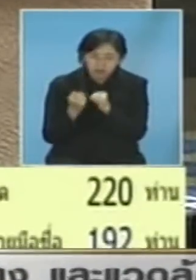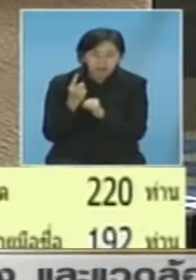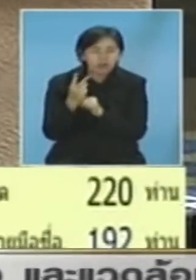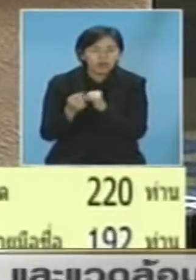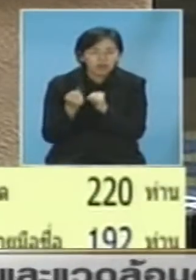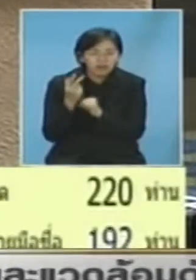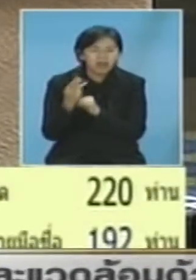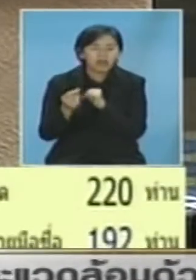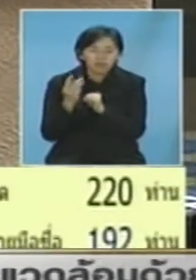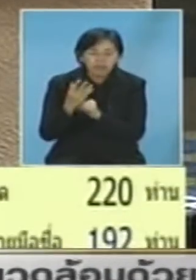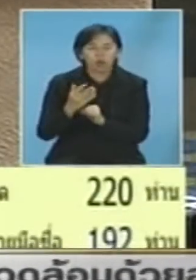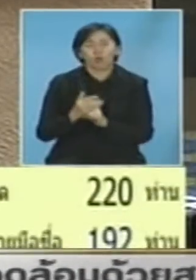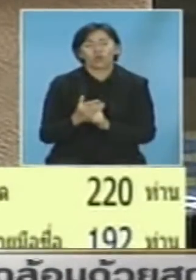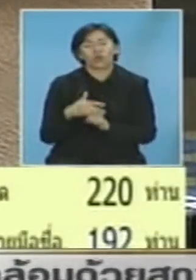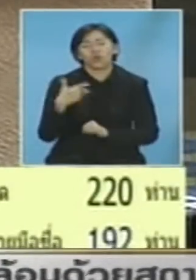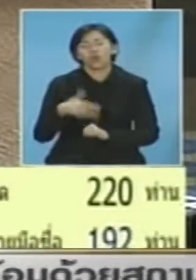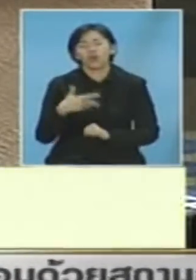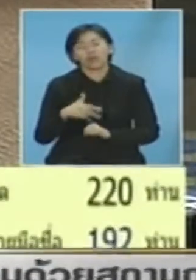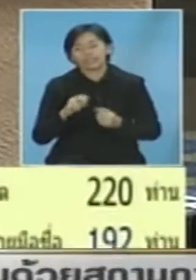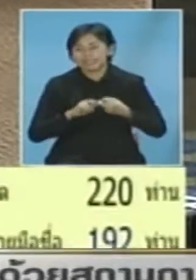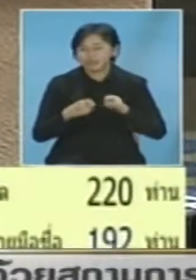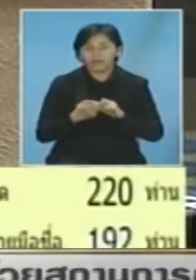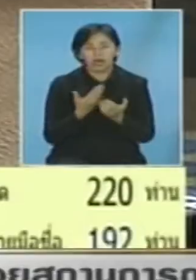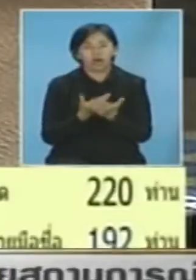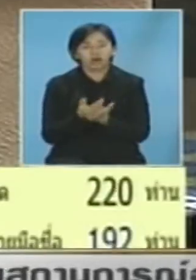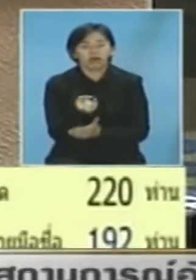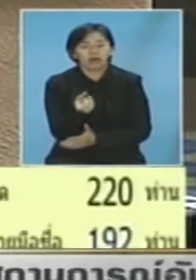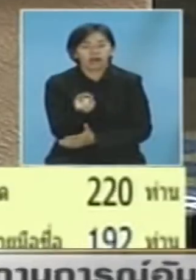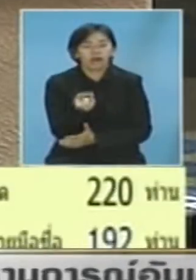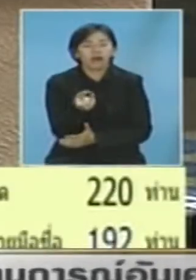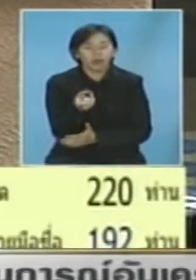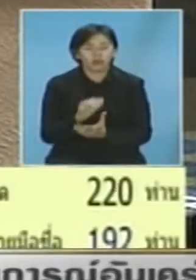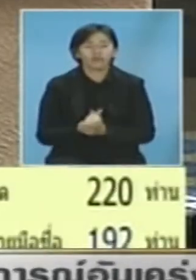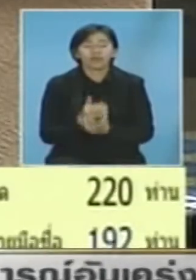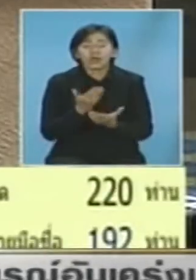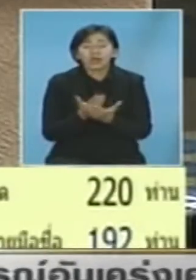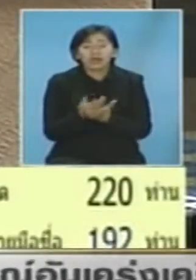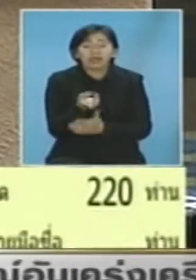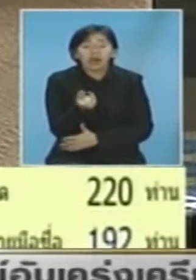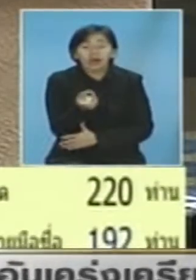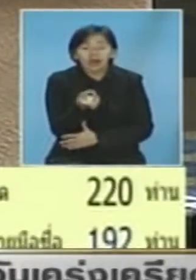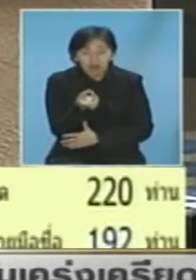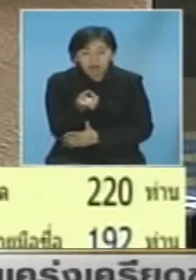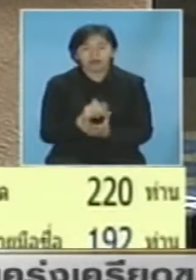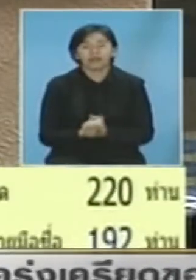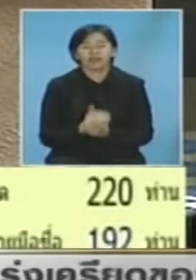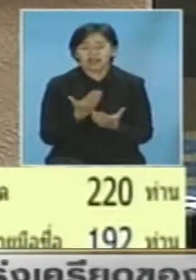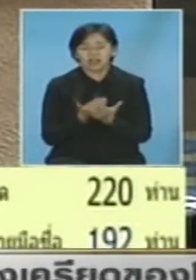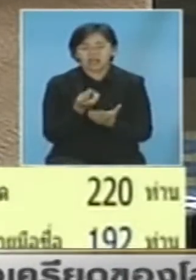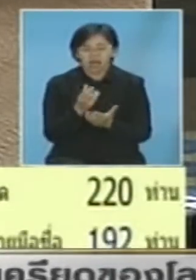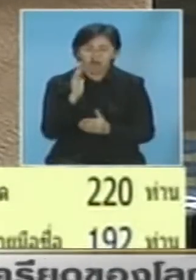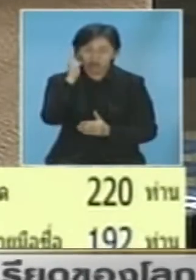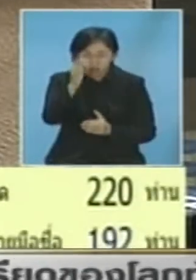กล่าวนี้ก็ต้องส่งผลกระทบกดดันราคาข้าวในฤดูกาลที่จะผลิตต่